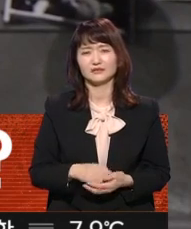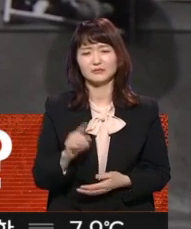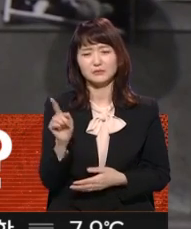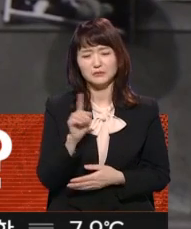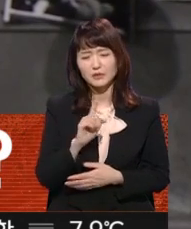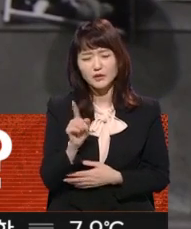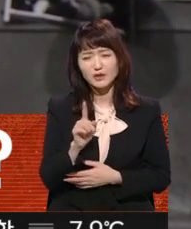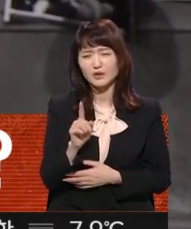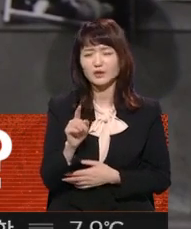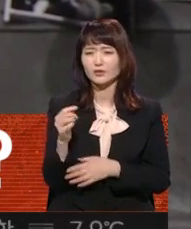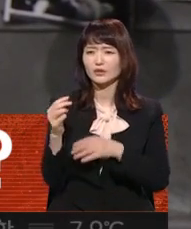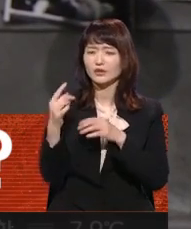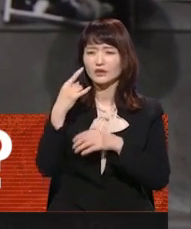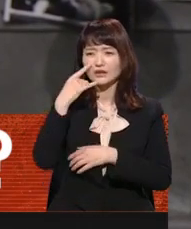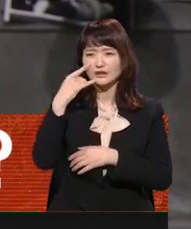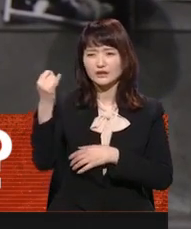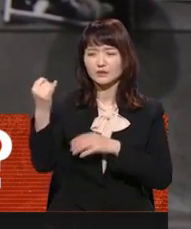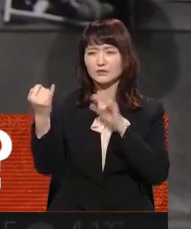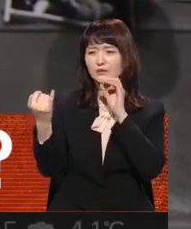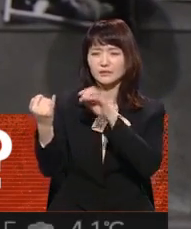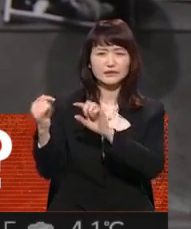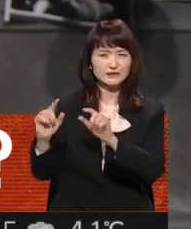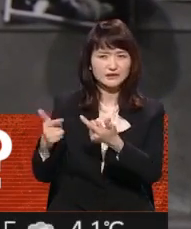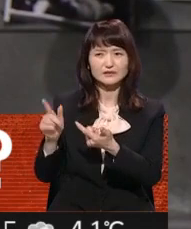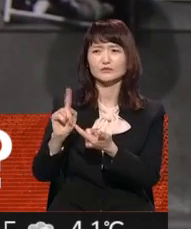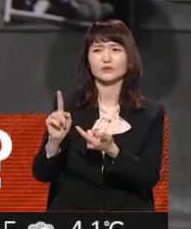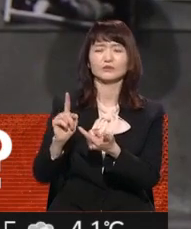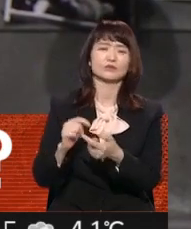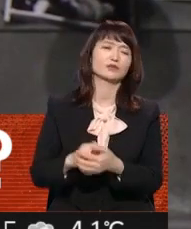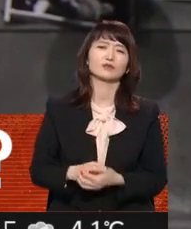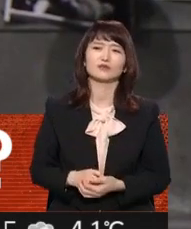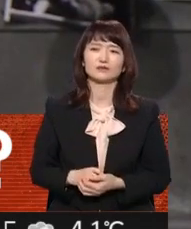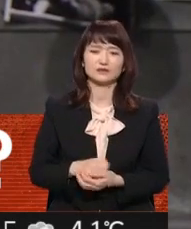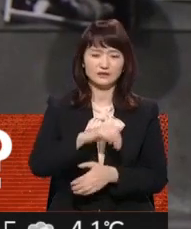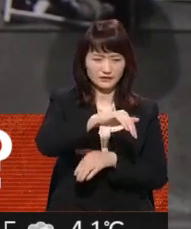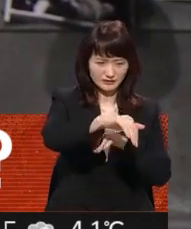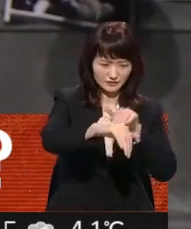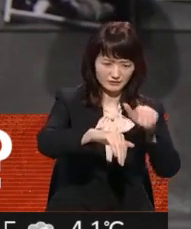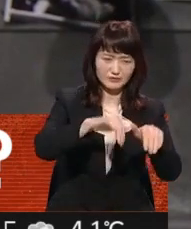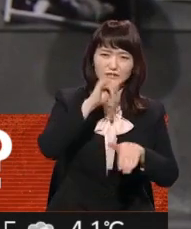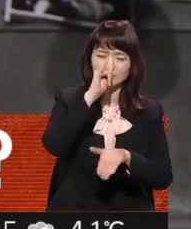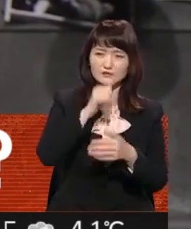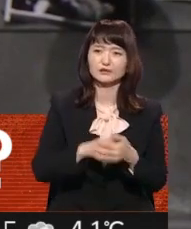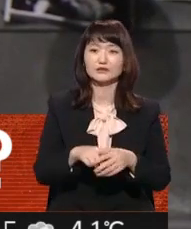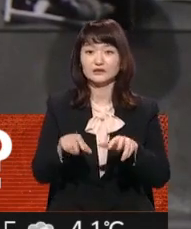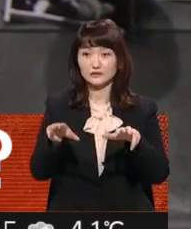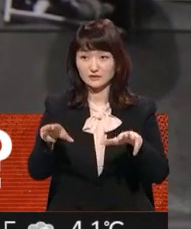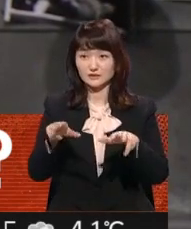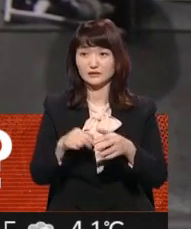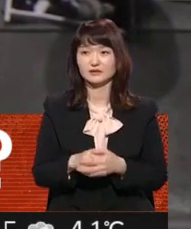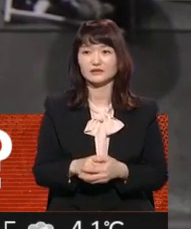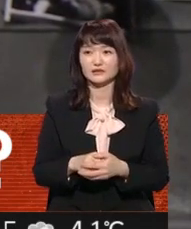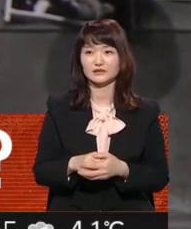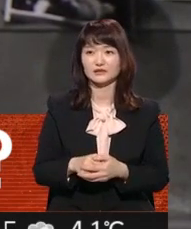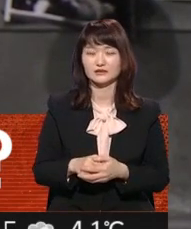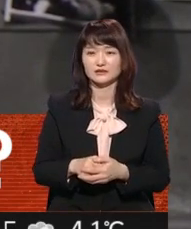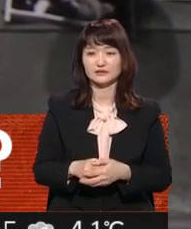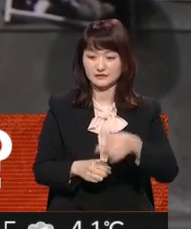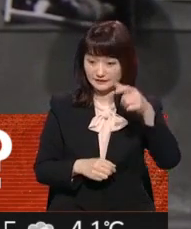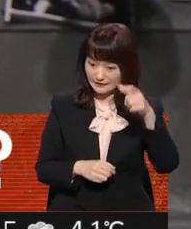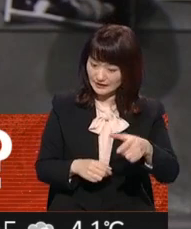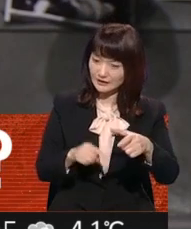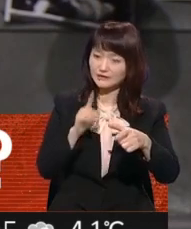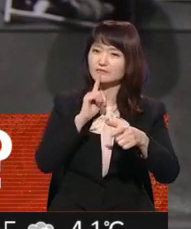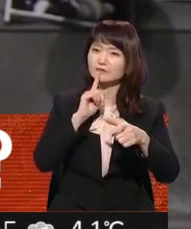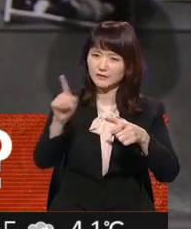뭐 SNS 올렸을 때 ess는 너무 싫지 않니 이렇게 계속 올 것 같으니까 지금이라도 한번 얘기를 좀 세게